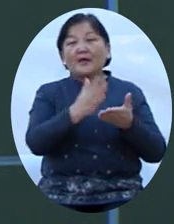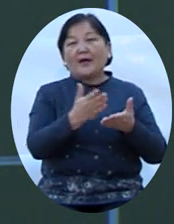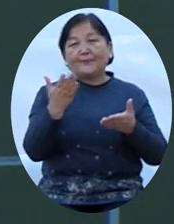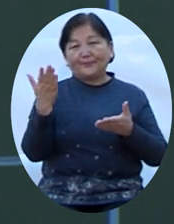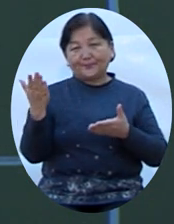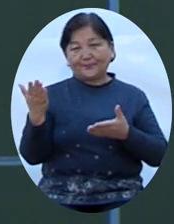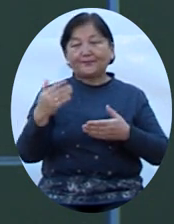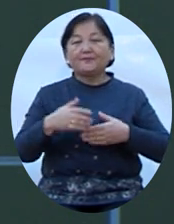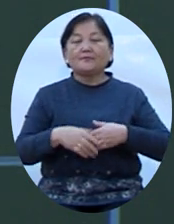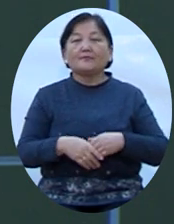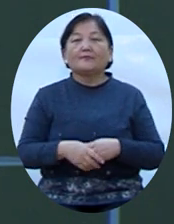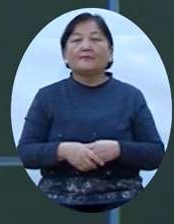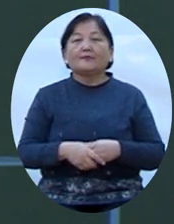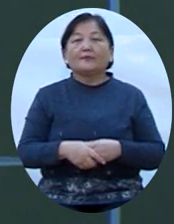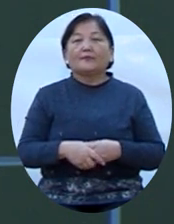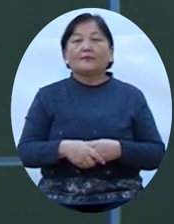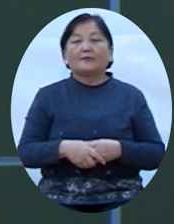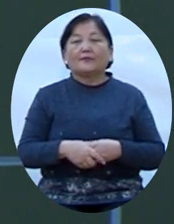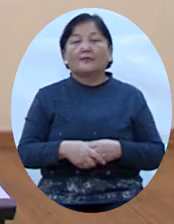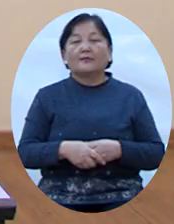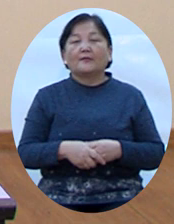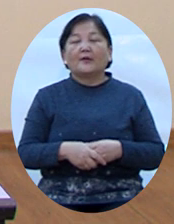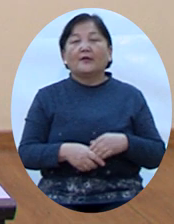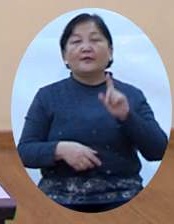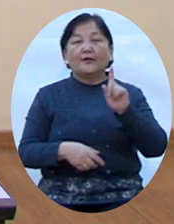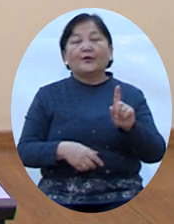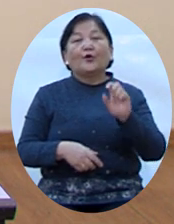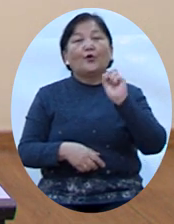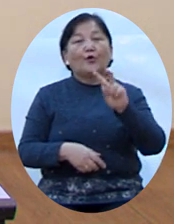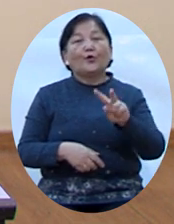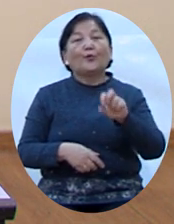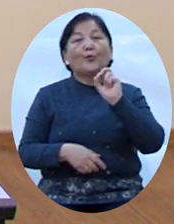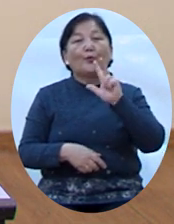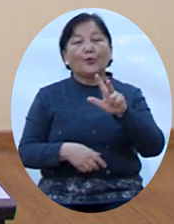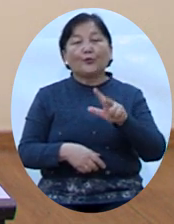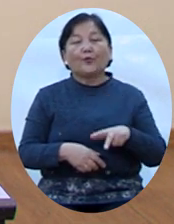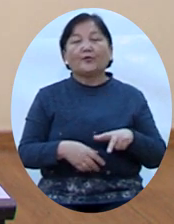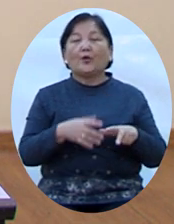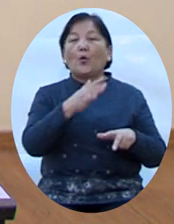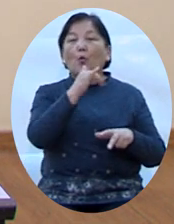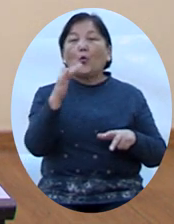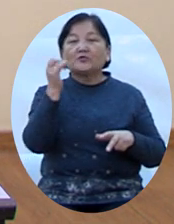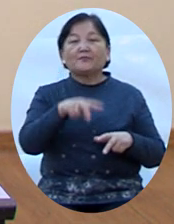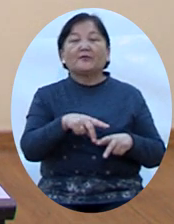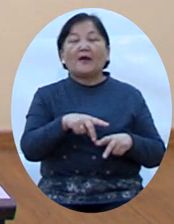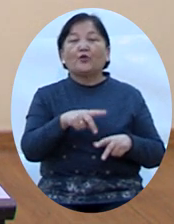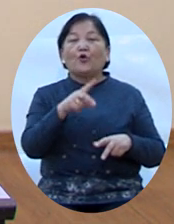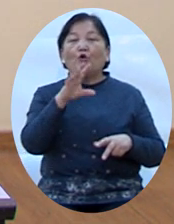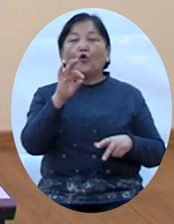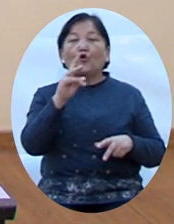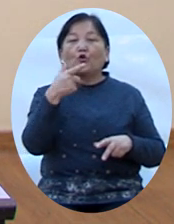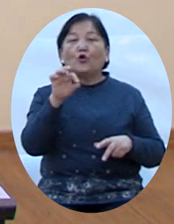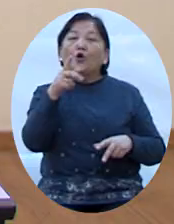ягаа өнгийг үзүүлсэн. За харин 1 2 3 дугаартай уусмалууд маань